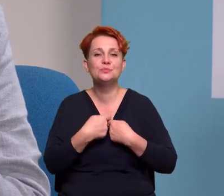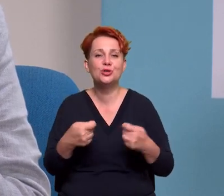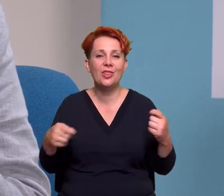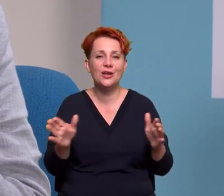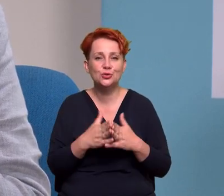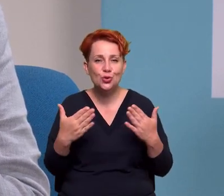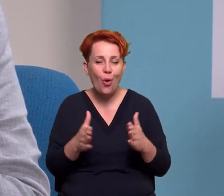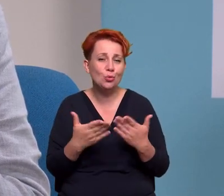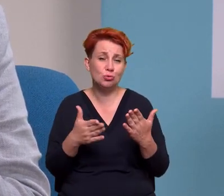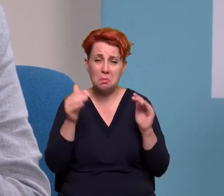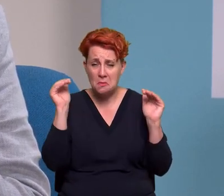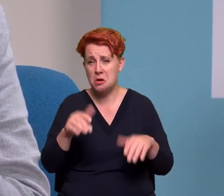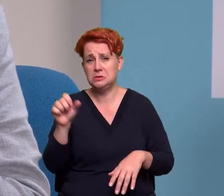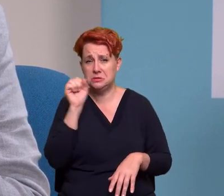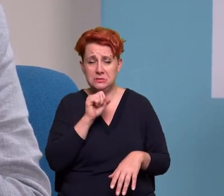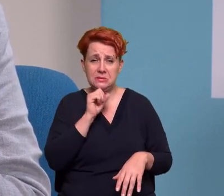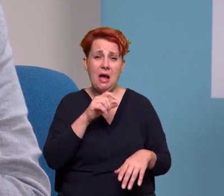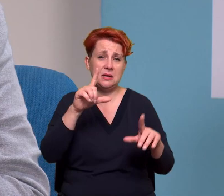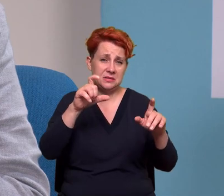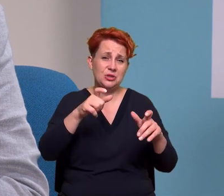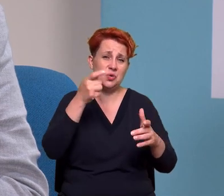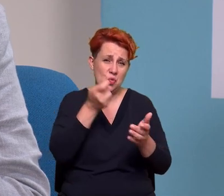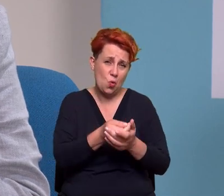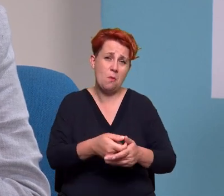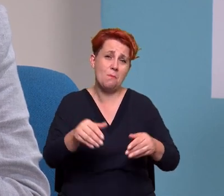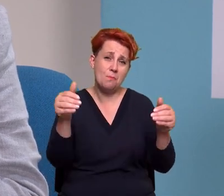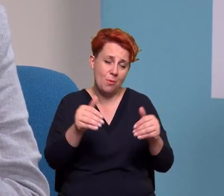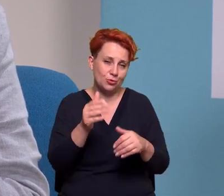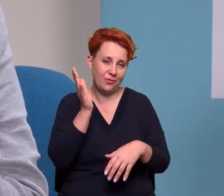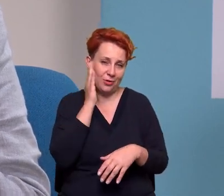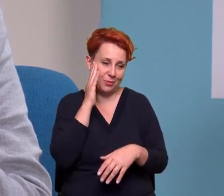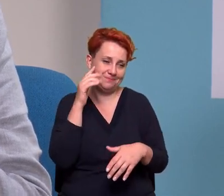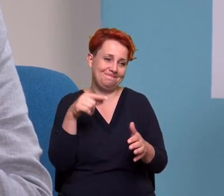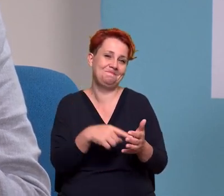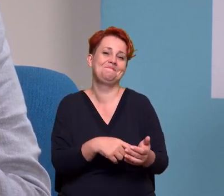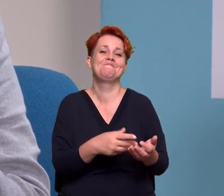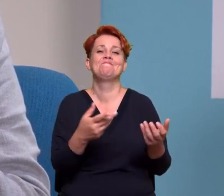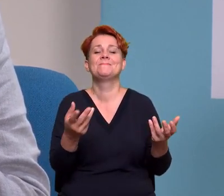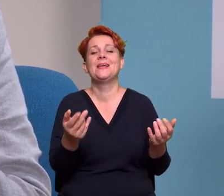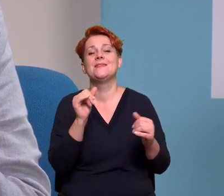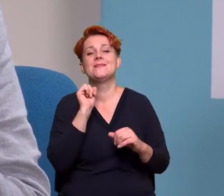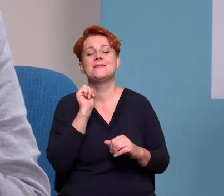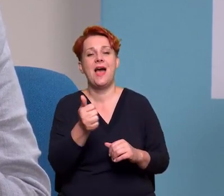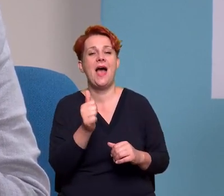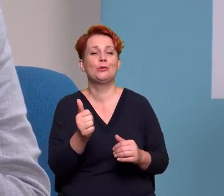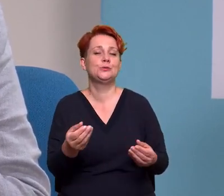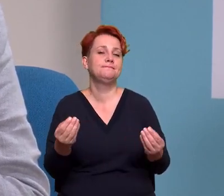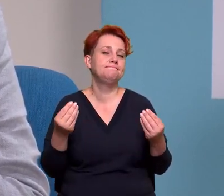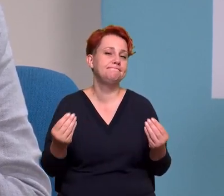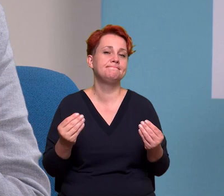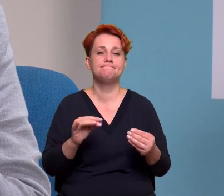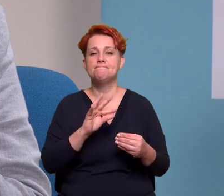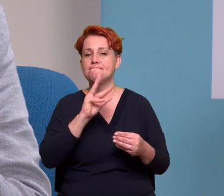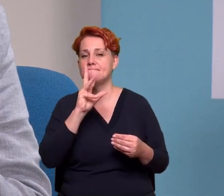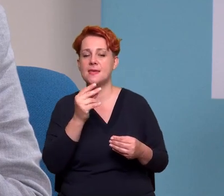kupić sobie takie stare zdjęcia, które, jak Państwo wiecie, są doskonałej jakości, bardzo